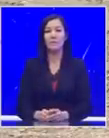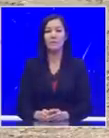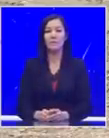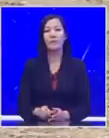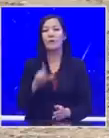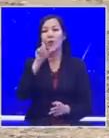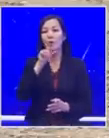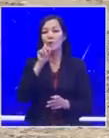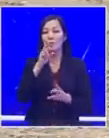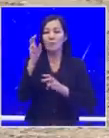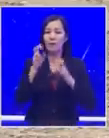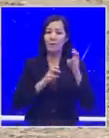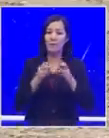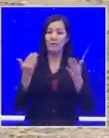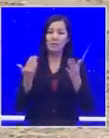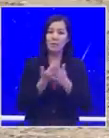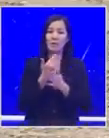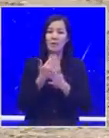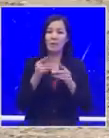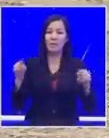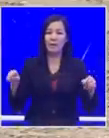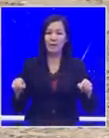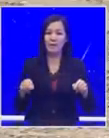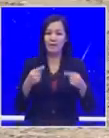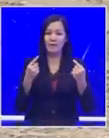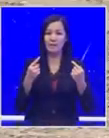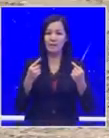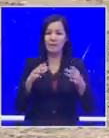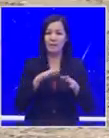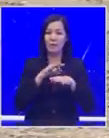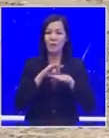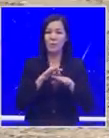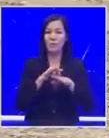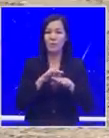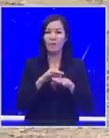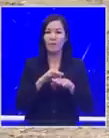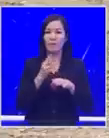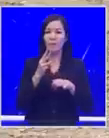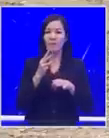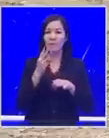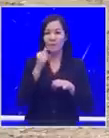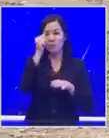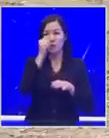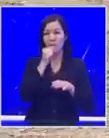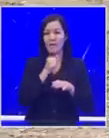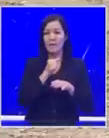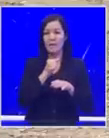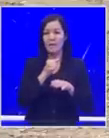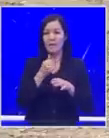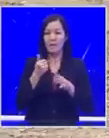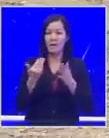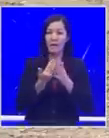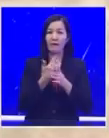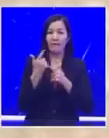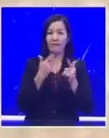құс фабрикасы қазір жаңадан модернизациядан өтіп, енді бұйырса бір 2,5-3 айдың ішінде өнім беруге